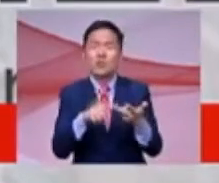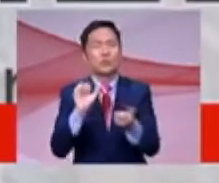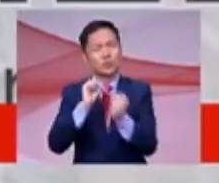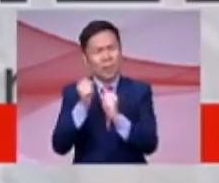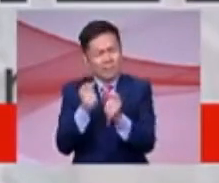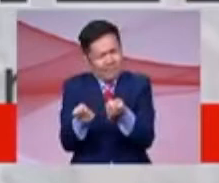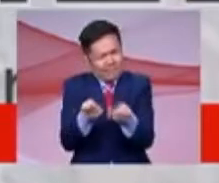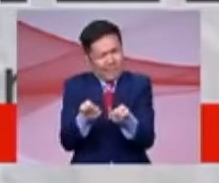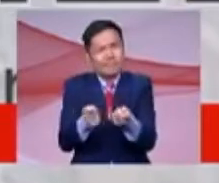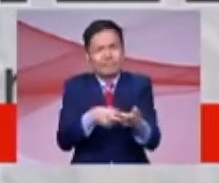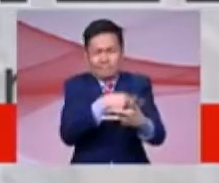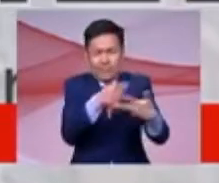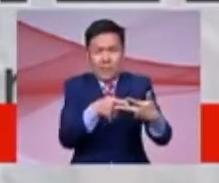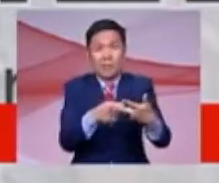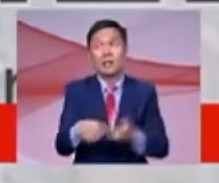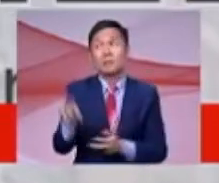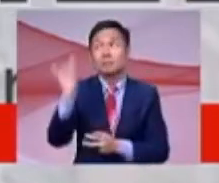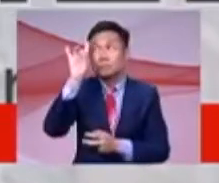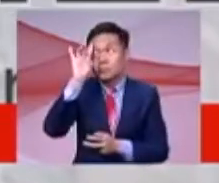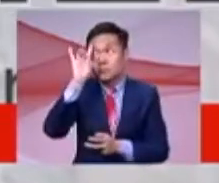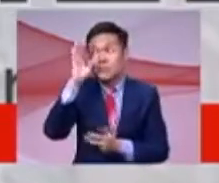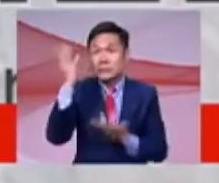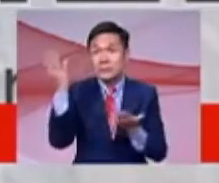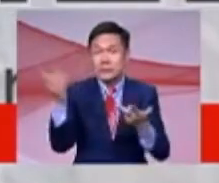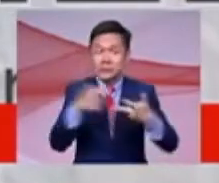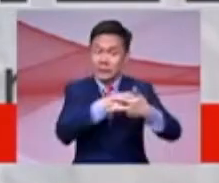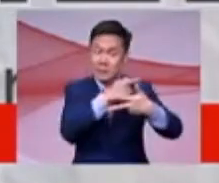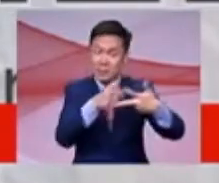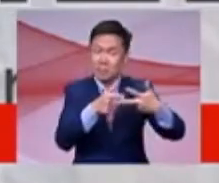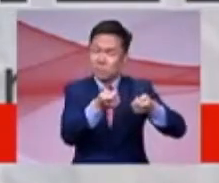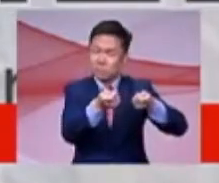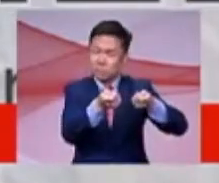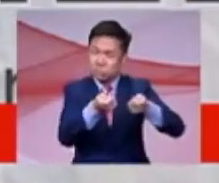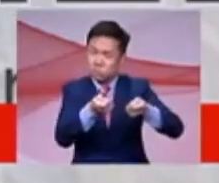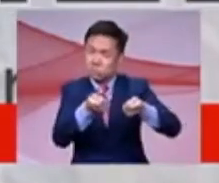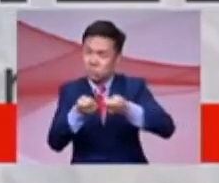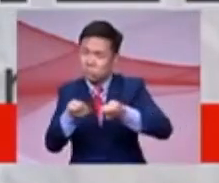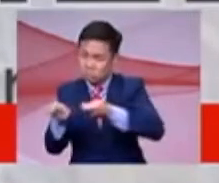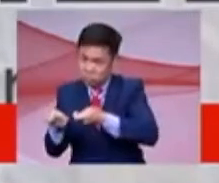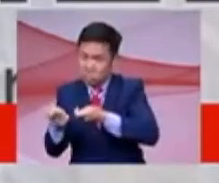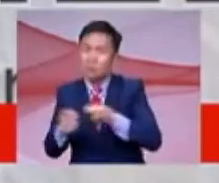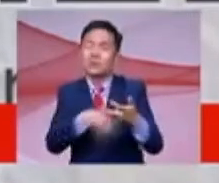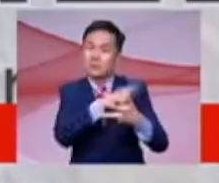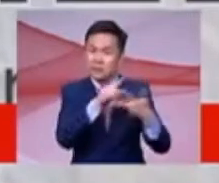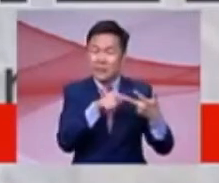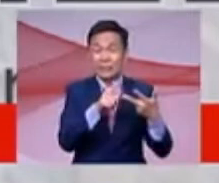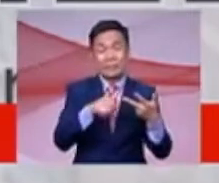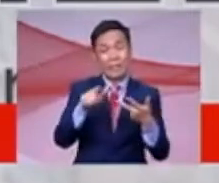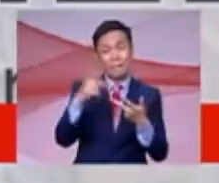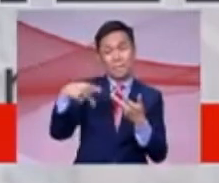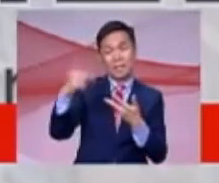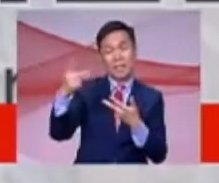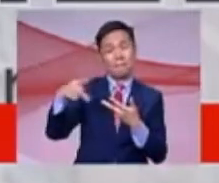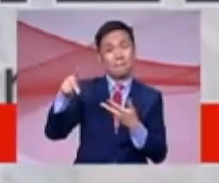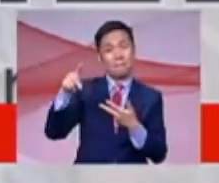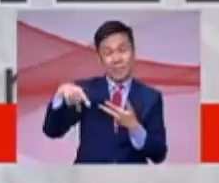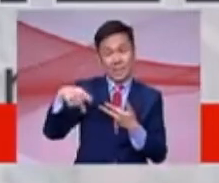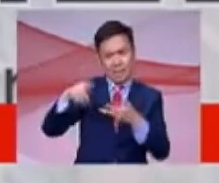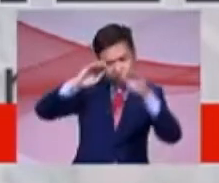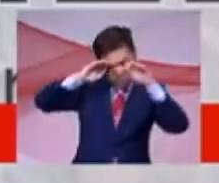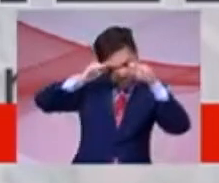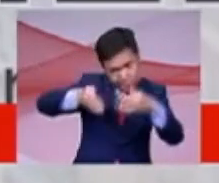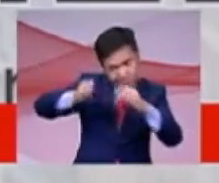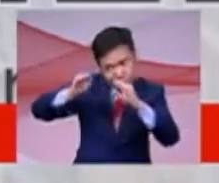sukan. Dan insyaAllah kalau kita boleh kawal tiga-tiga tu, dan kita juga menggunakan kaedah PKP bersasar, kita